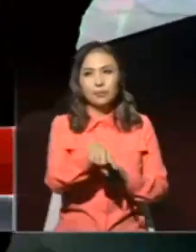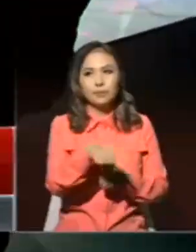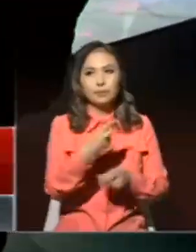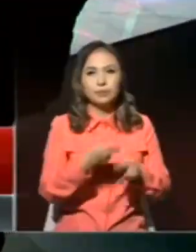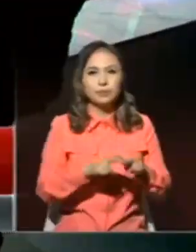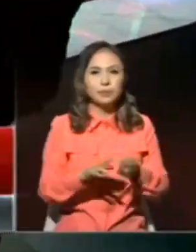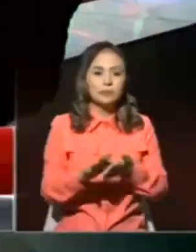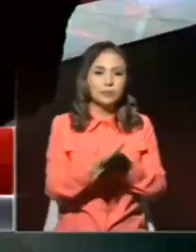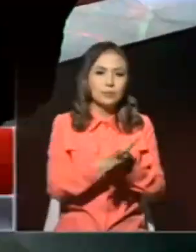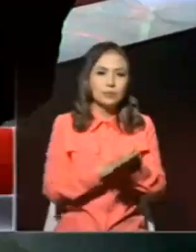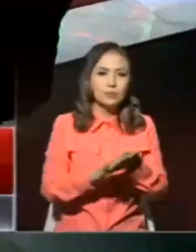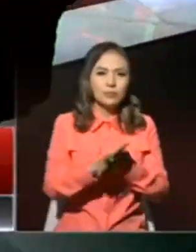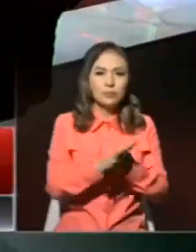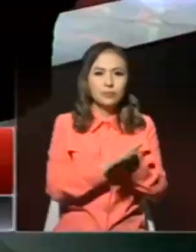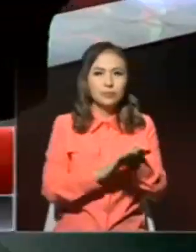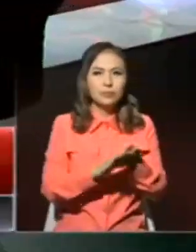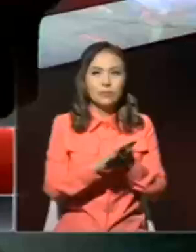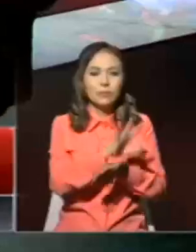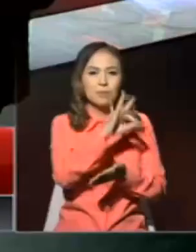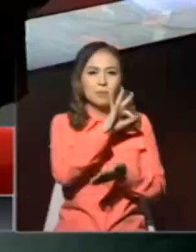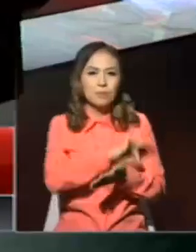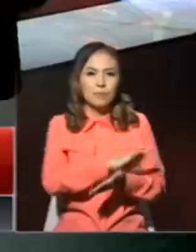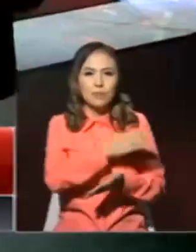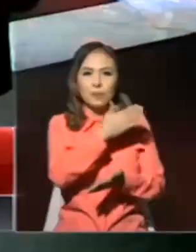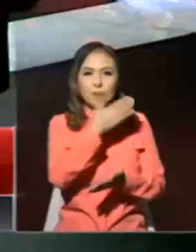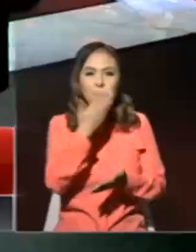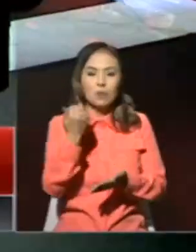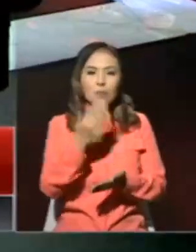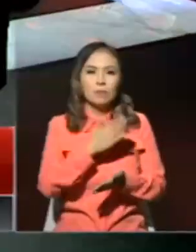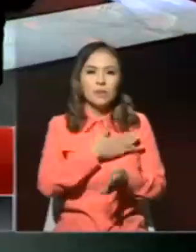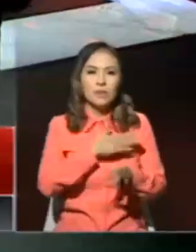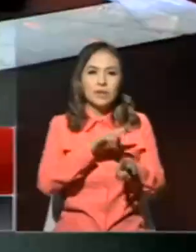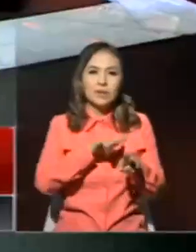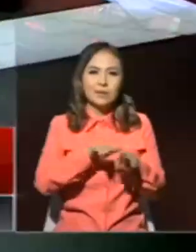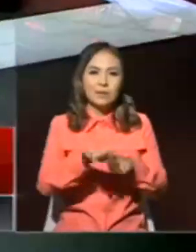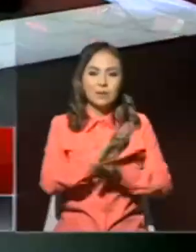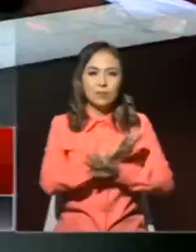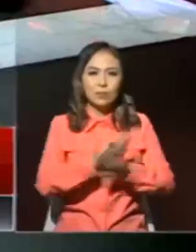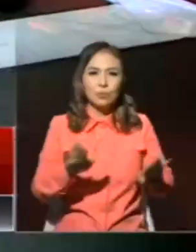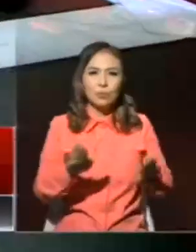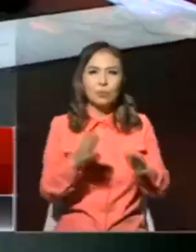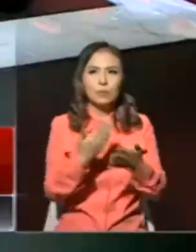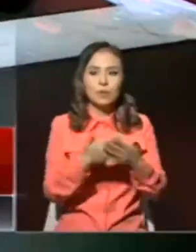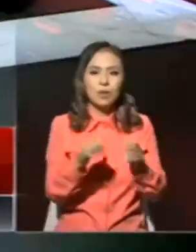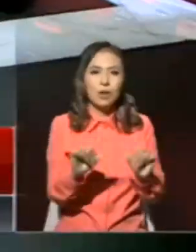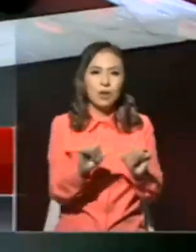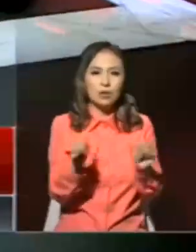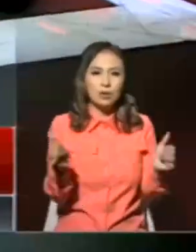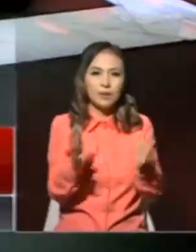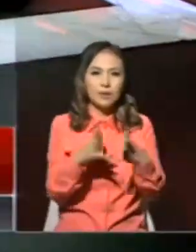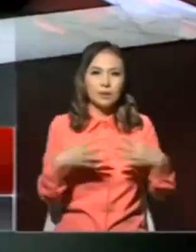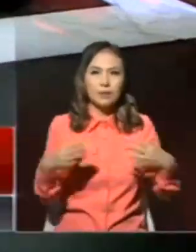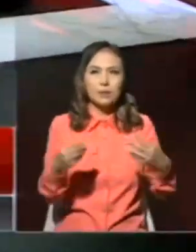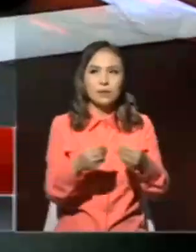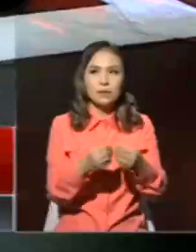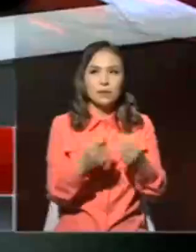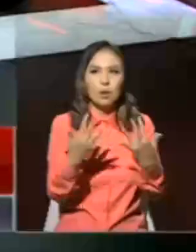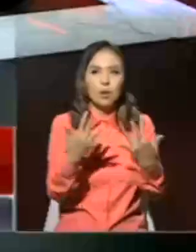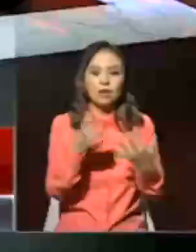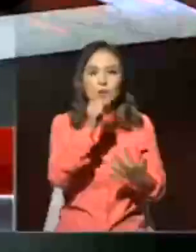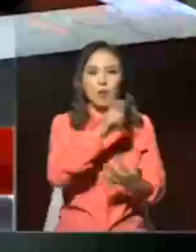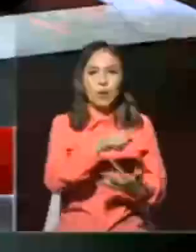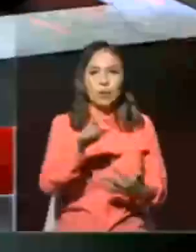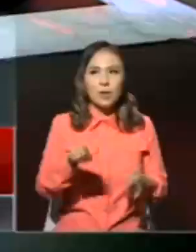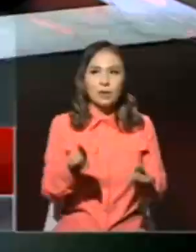Бұның ешқандай да бір пайдасы жоқ. Бізге зияны болмаса, ажырасқан отбасылар болмаса, қаншама